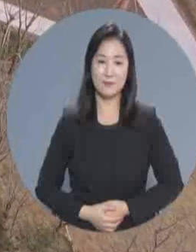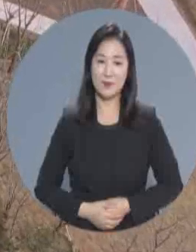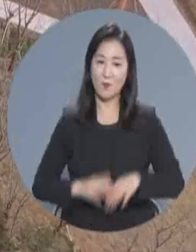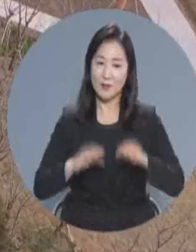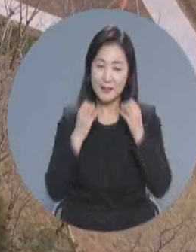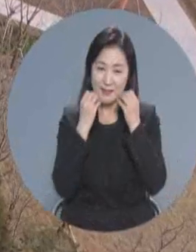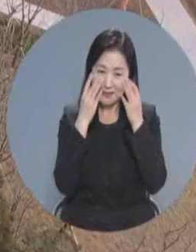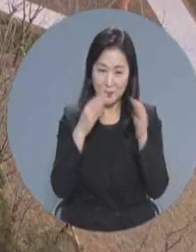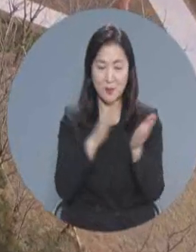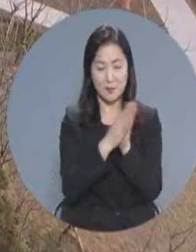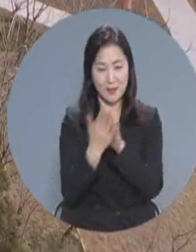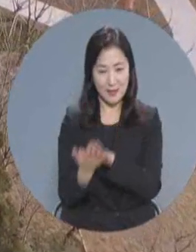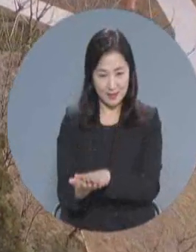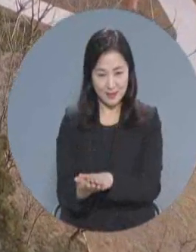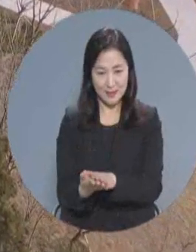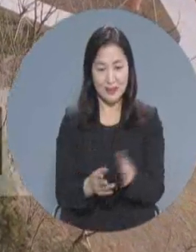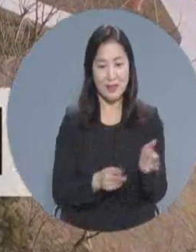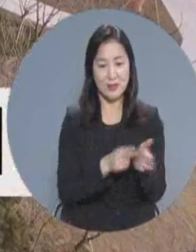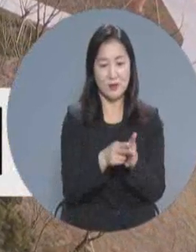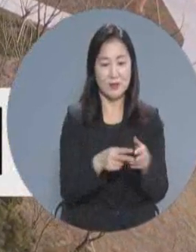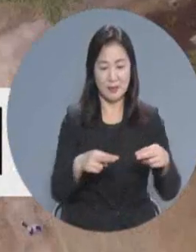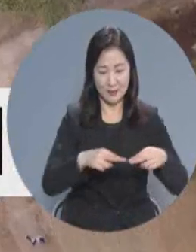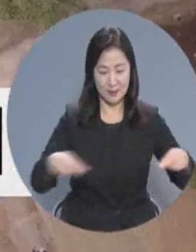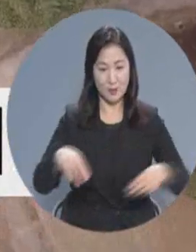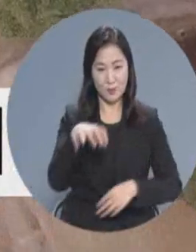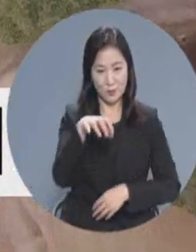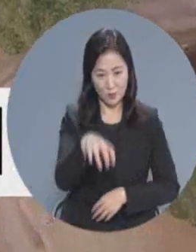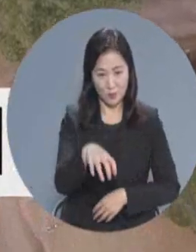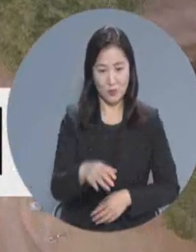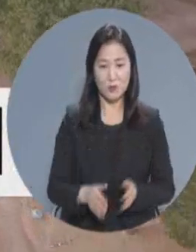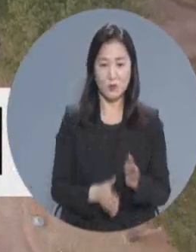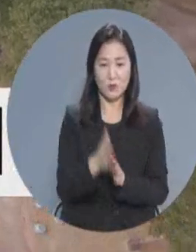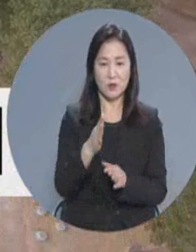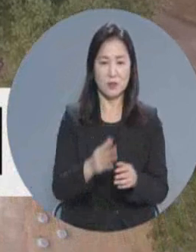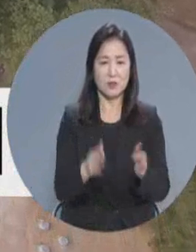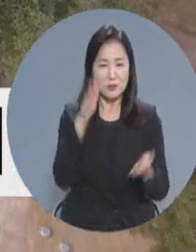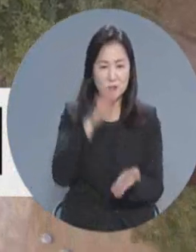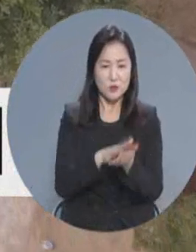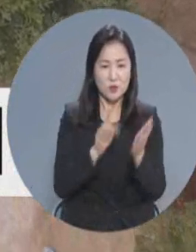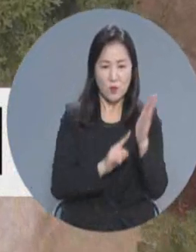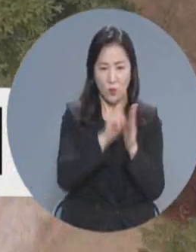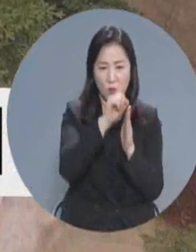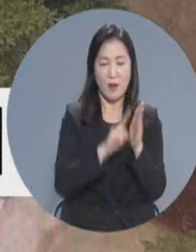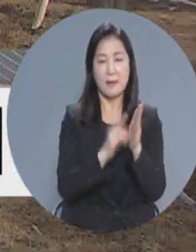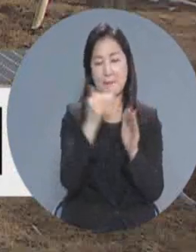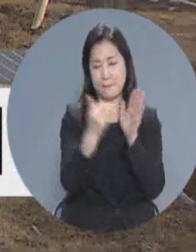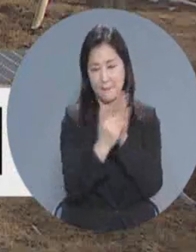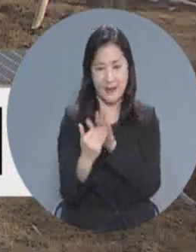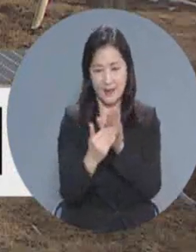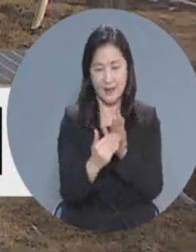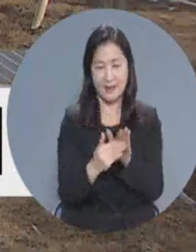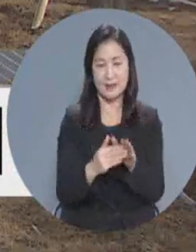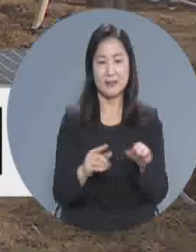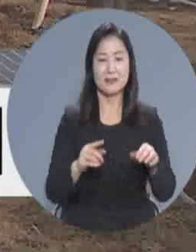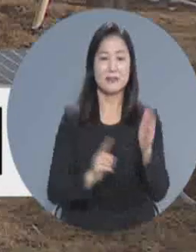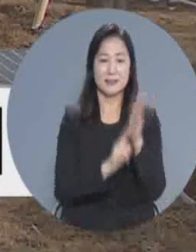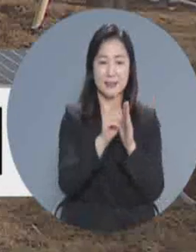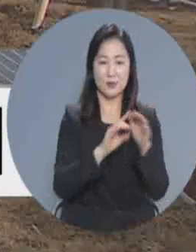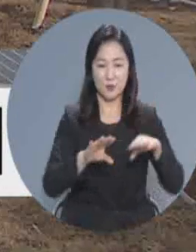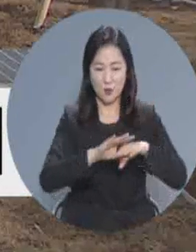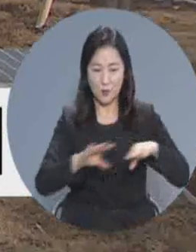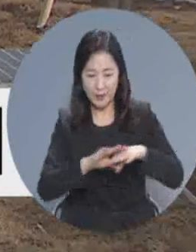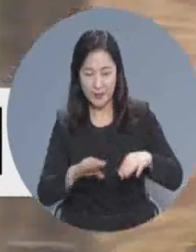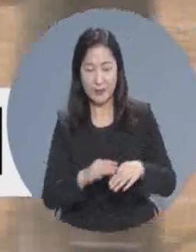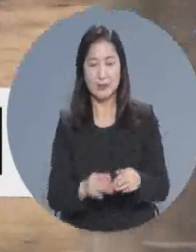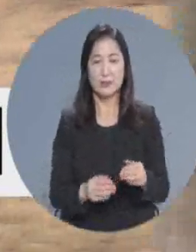이번에 새롭게 탈바꿈한 경전선 폐선 부지는 도심 열섬 현상을 완화하고 기후 변화에 체계적으로 대응하는 녹지